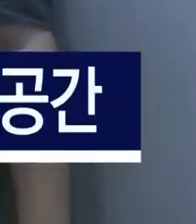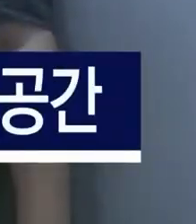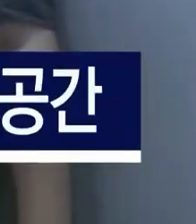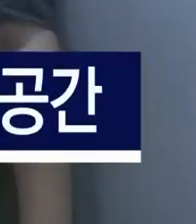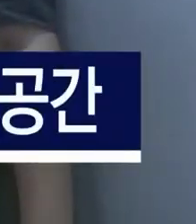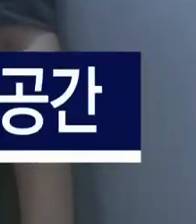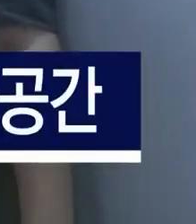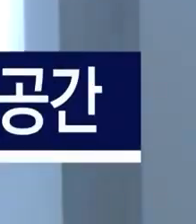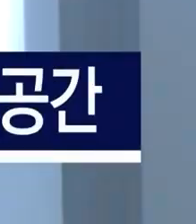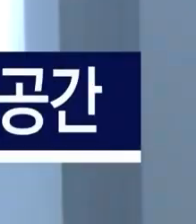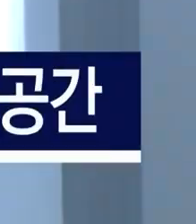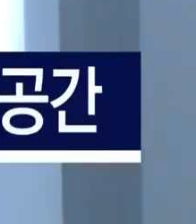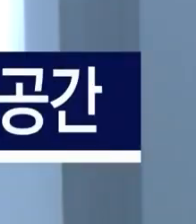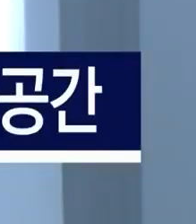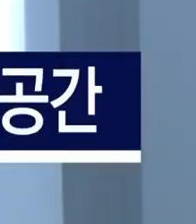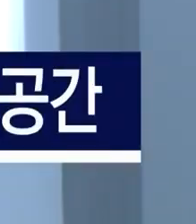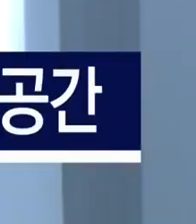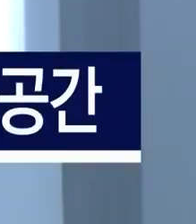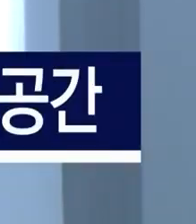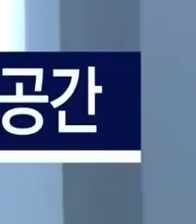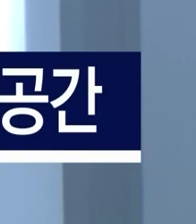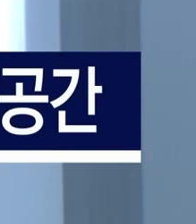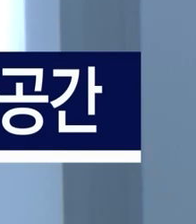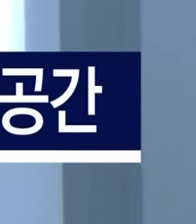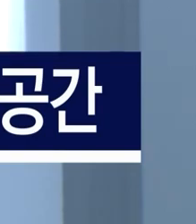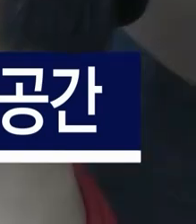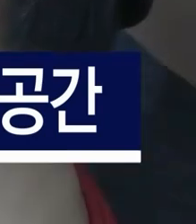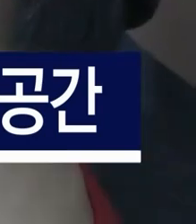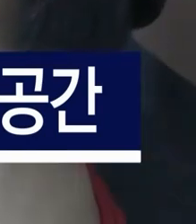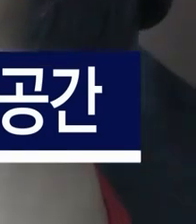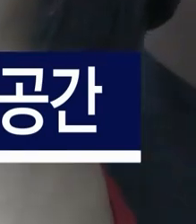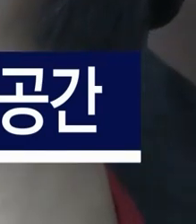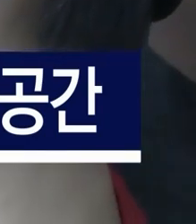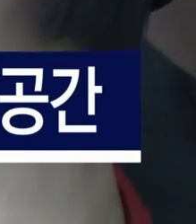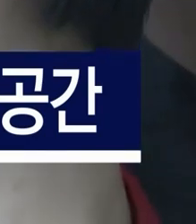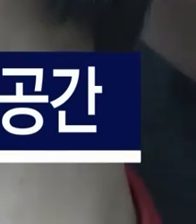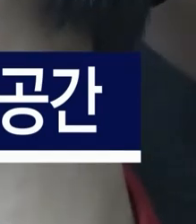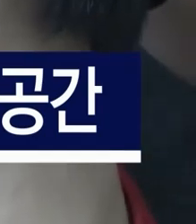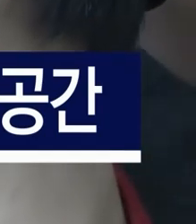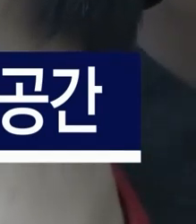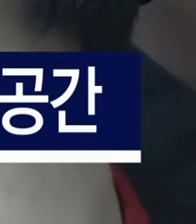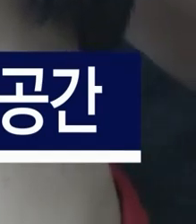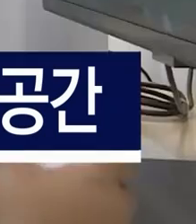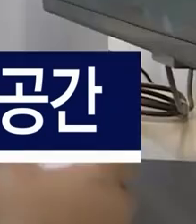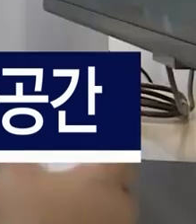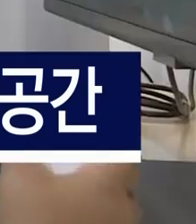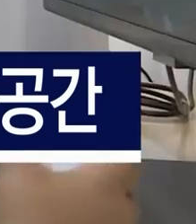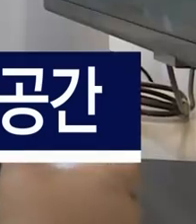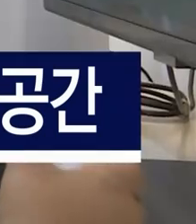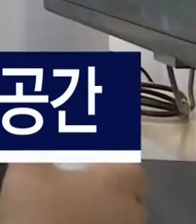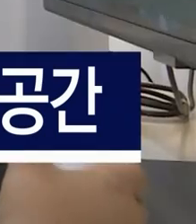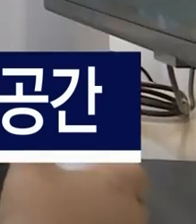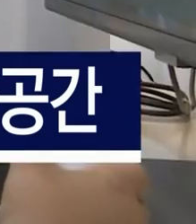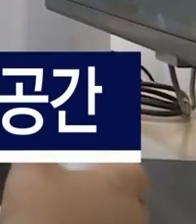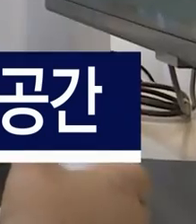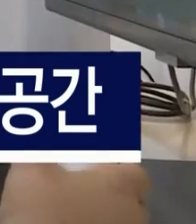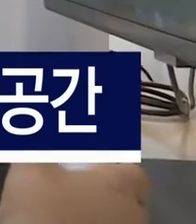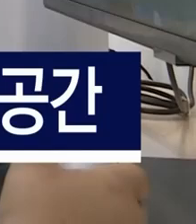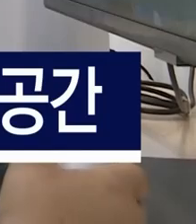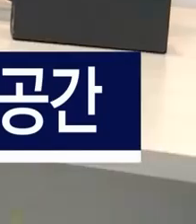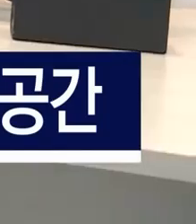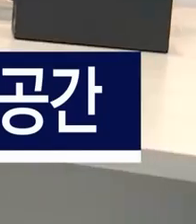청소년들의 순수한 놀이공간 재미나집이 광주에서 처음으로 문을 열었습니다. VR 체험과 복카페 등 자율공간을